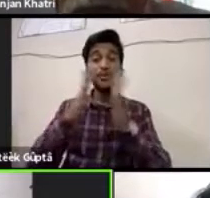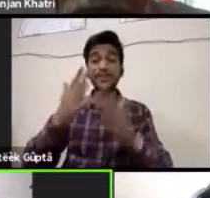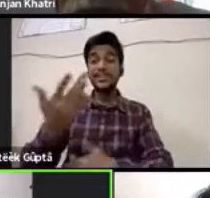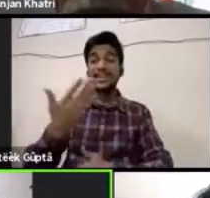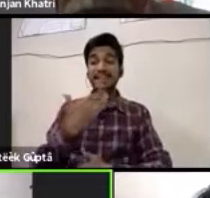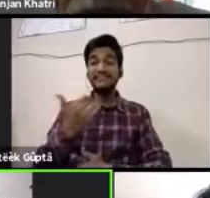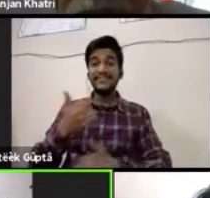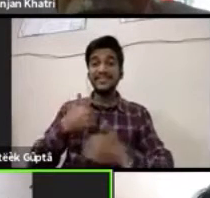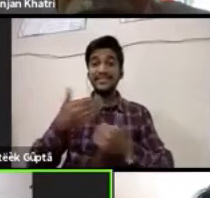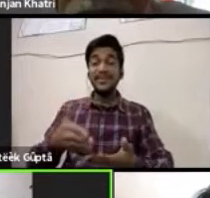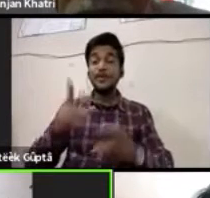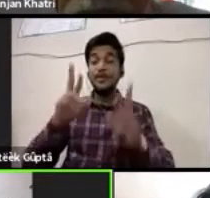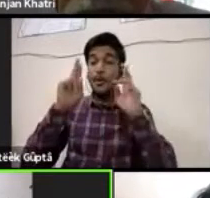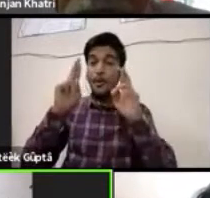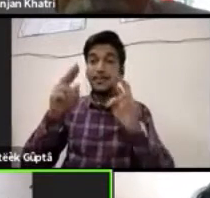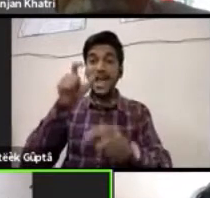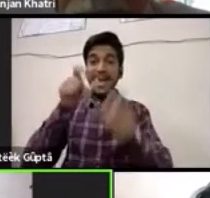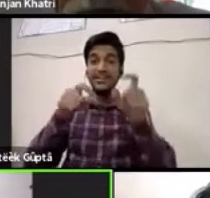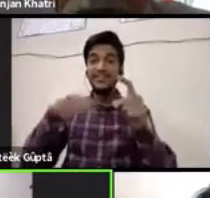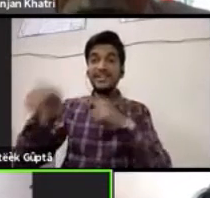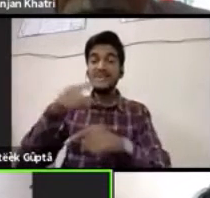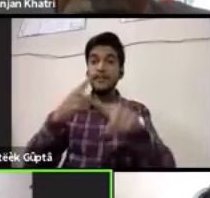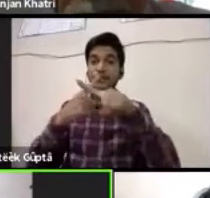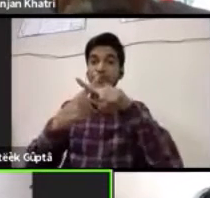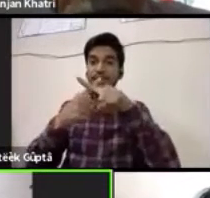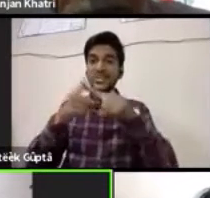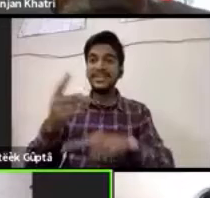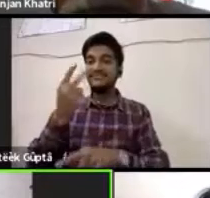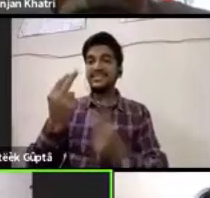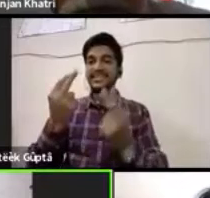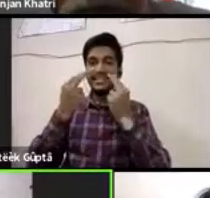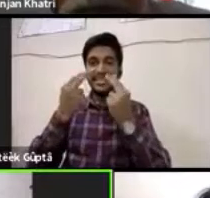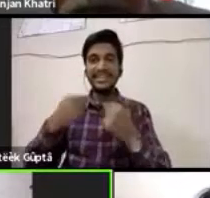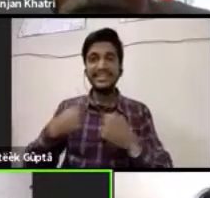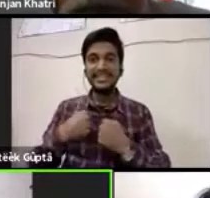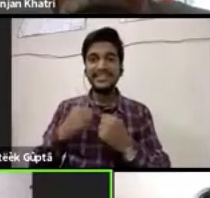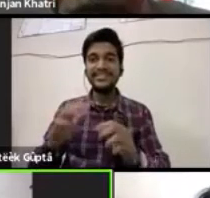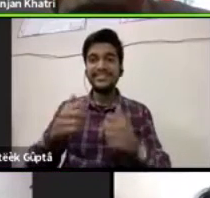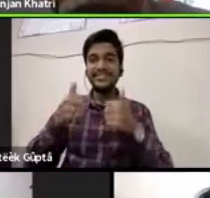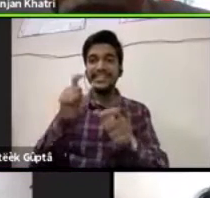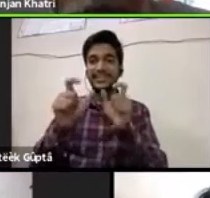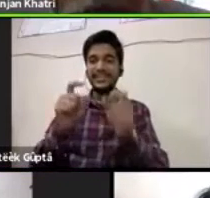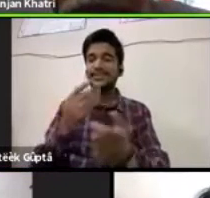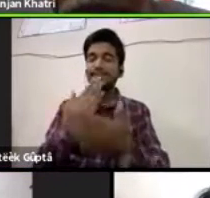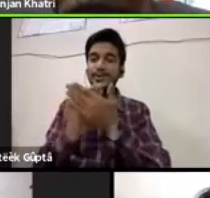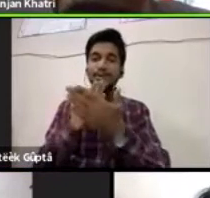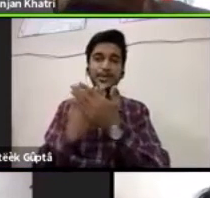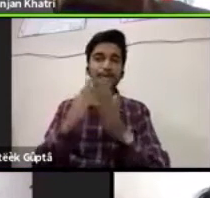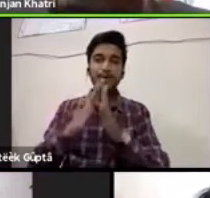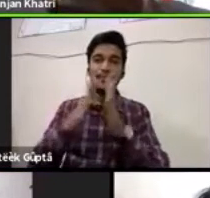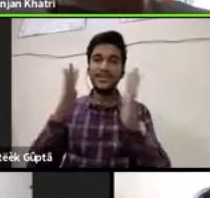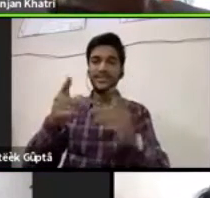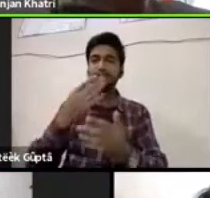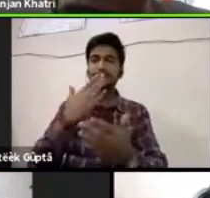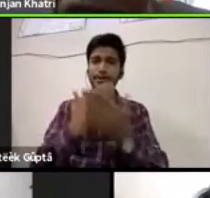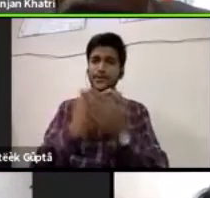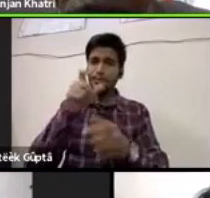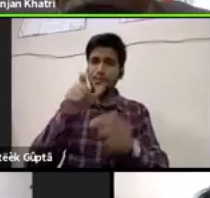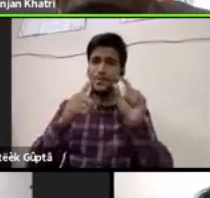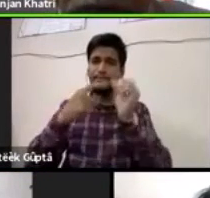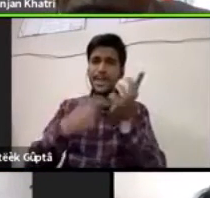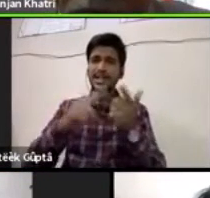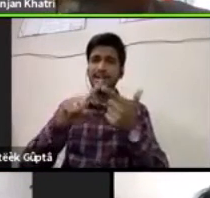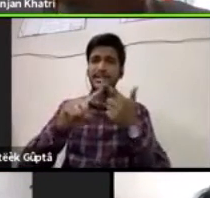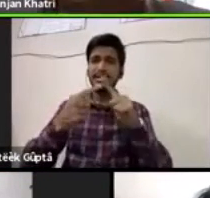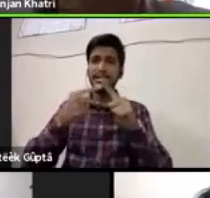hope everybody is positively impacted by my words and story. Thank you. Thank you, Preeti. You made a very valid